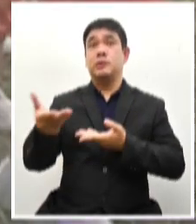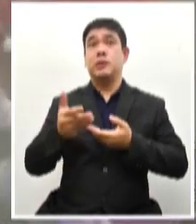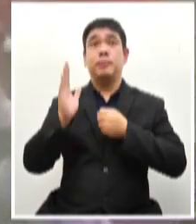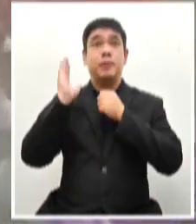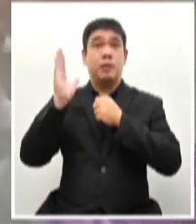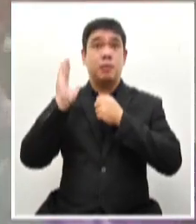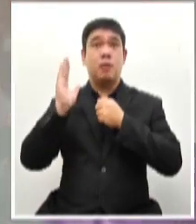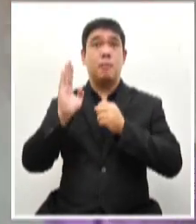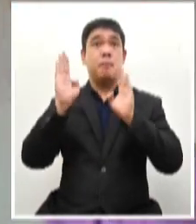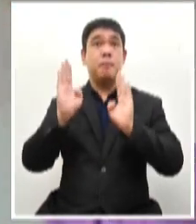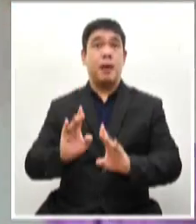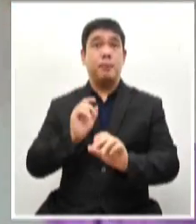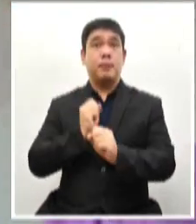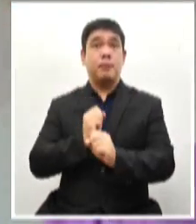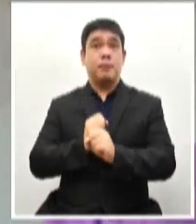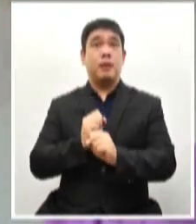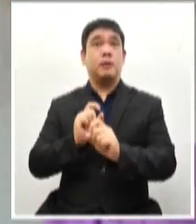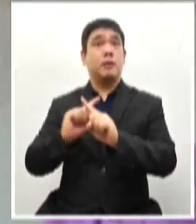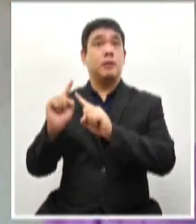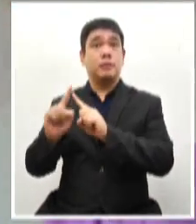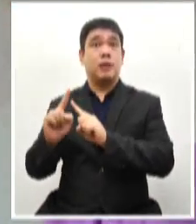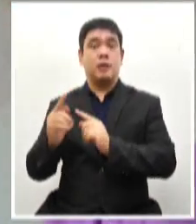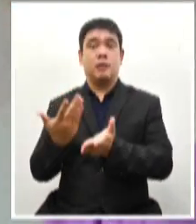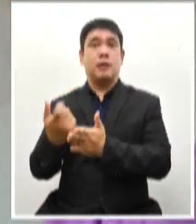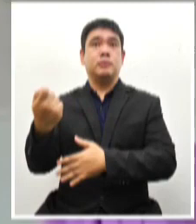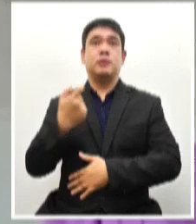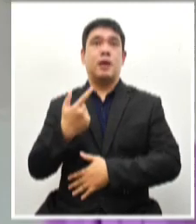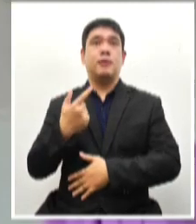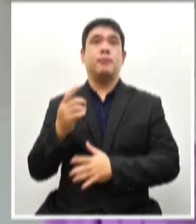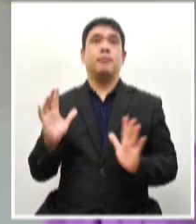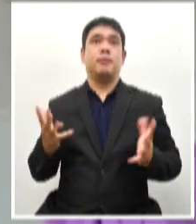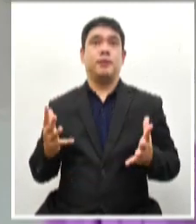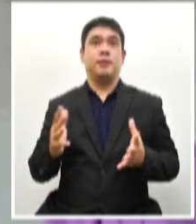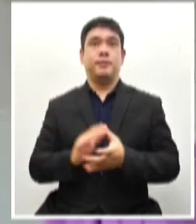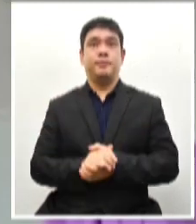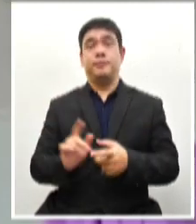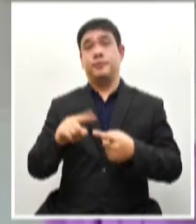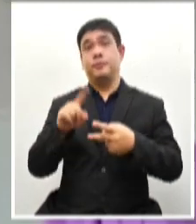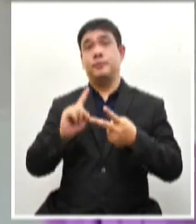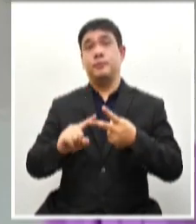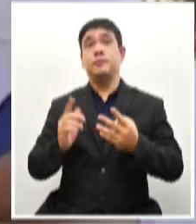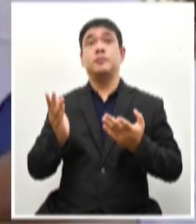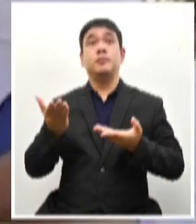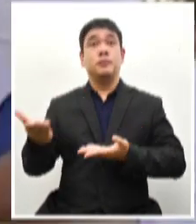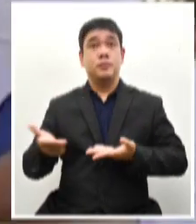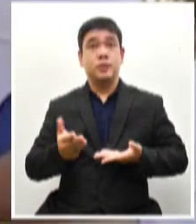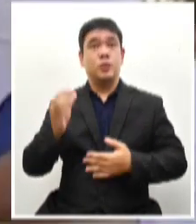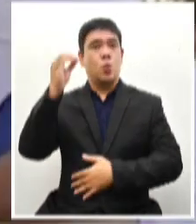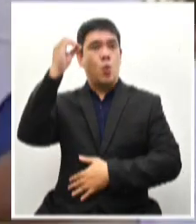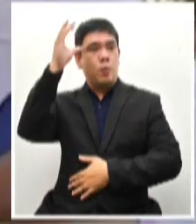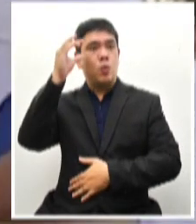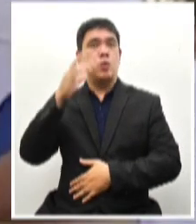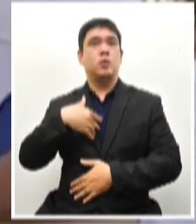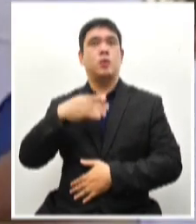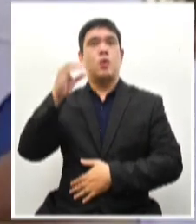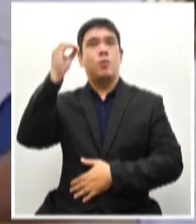รูปแบบงานที่มีในสังคมปัจจุบันโดยไม่รับค่าตอบแทน 2. ได้รับเชิญเป็นวิทยากรให้ความรู้หลากหลายสาระอย่